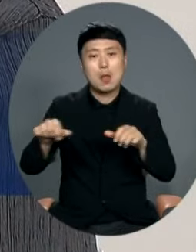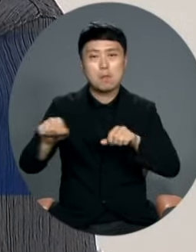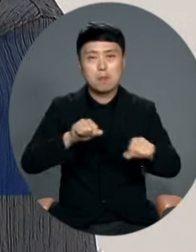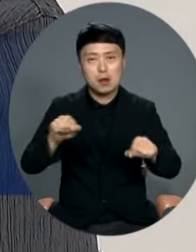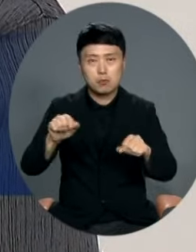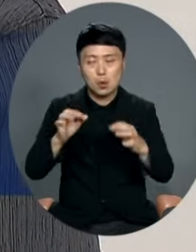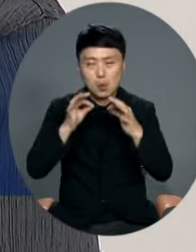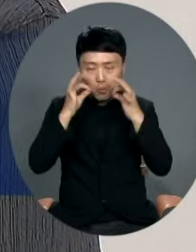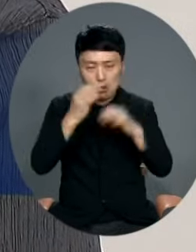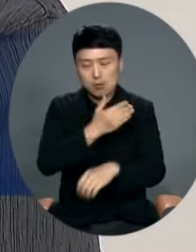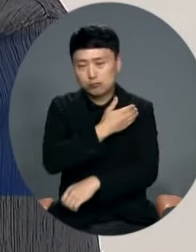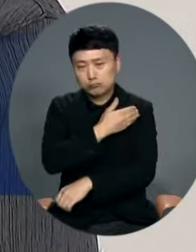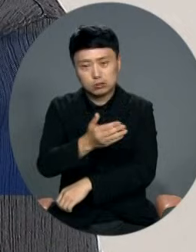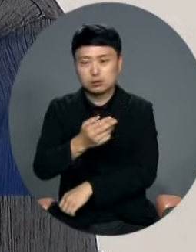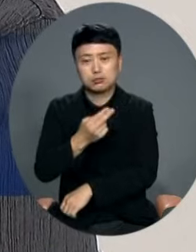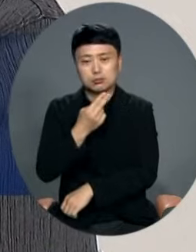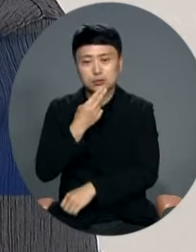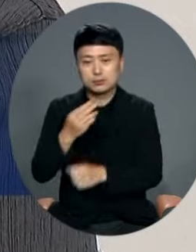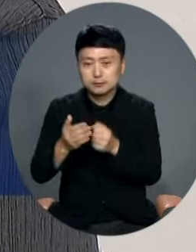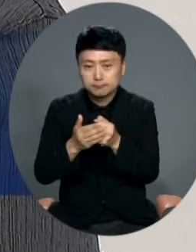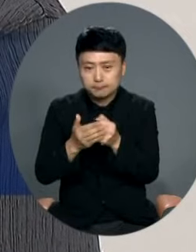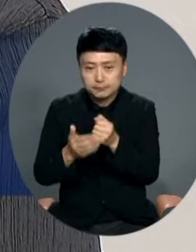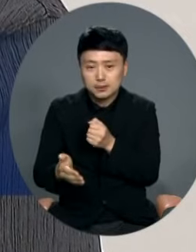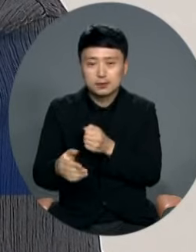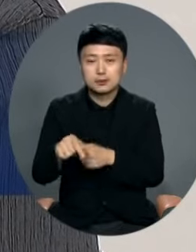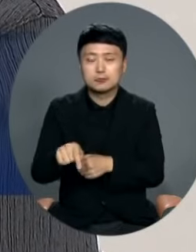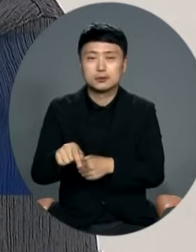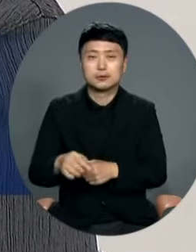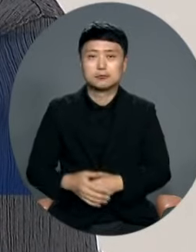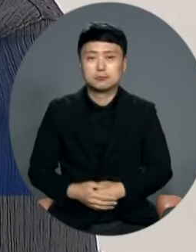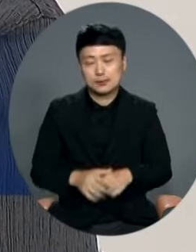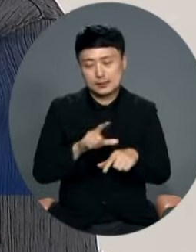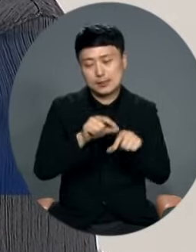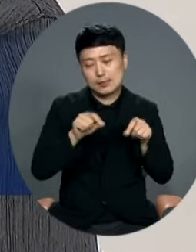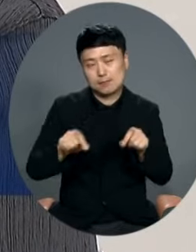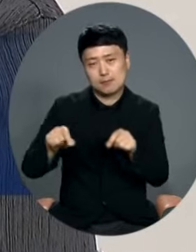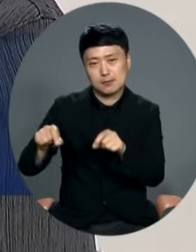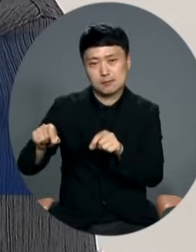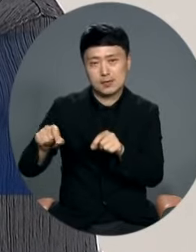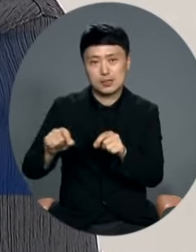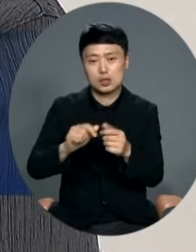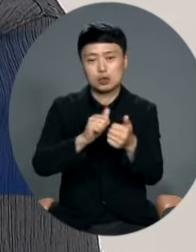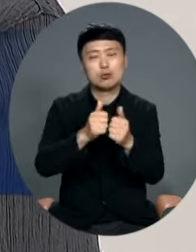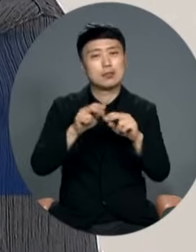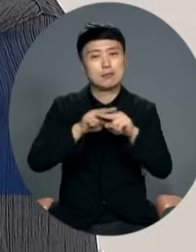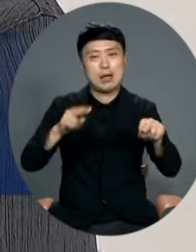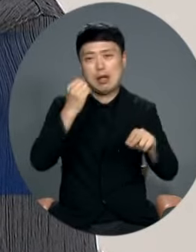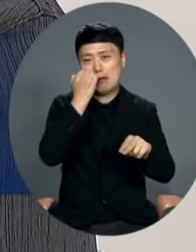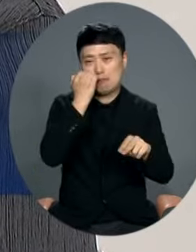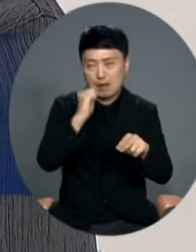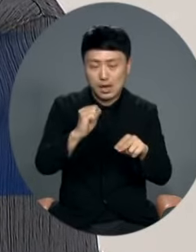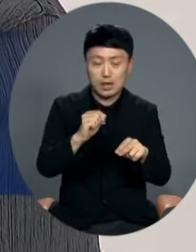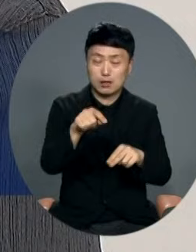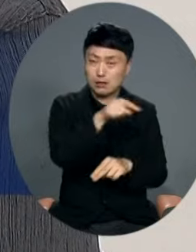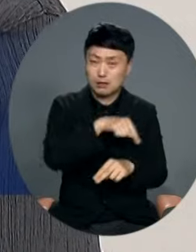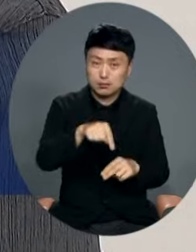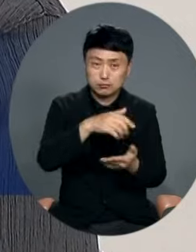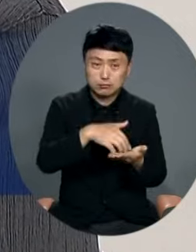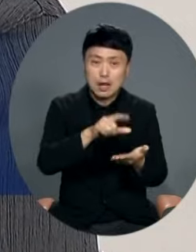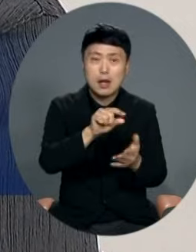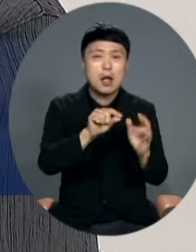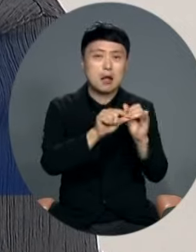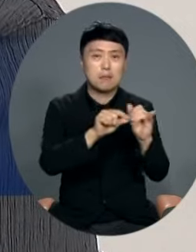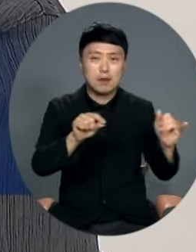않습니다. 그냥 시간만 끈다고 저희는 보는 거죠. 그러다 보면 상장 폐지는 불보듯 뻔하고요. 그 만 명 넘는 주주는